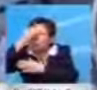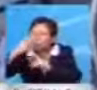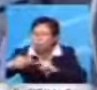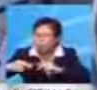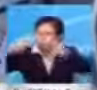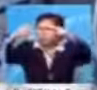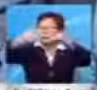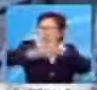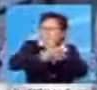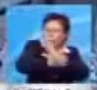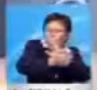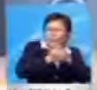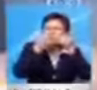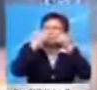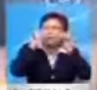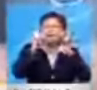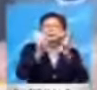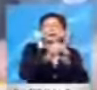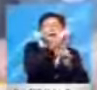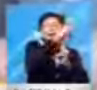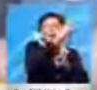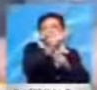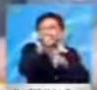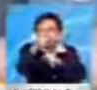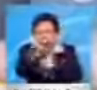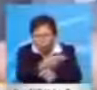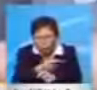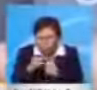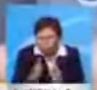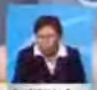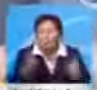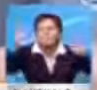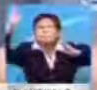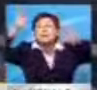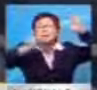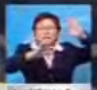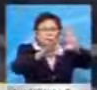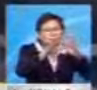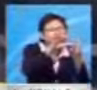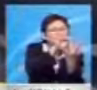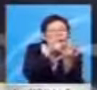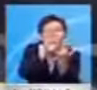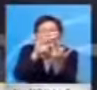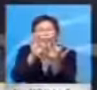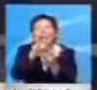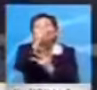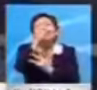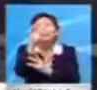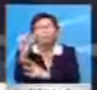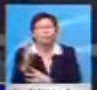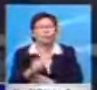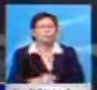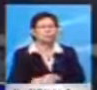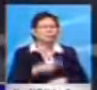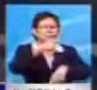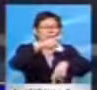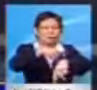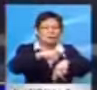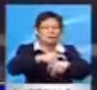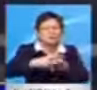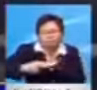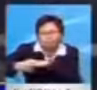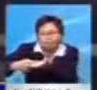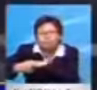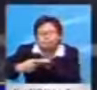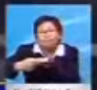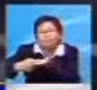penternakan dengan 60 penternak tempatan terpilih dalam sesi perkongsian ilmu pada kali